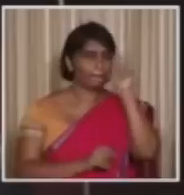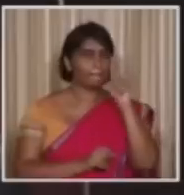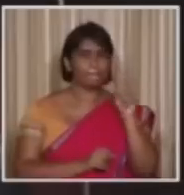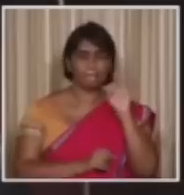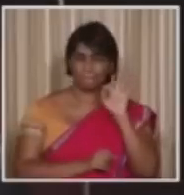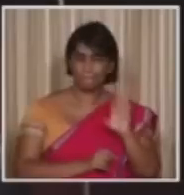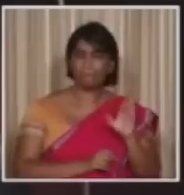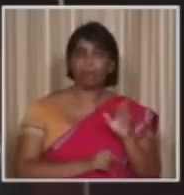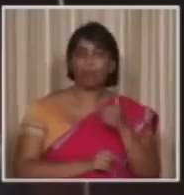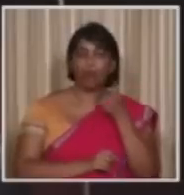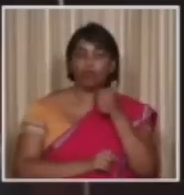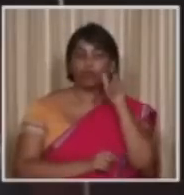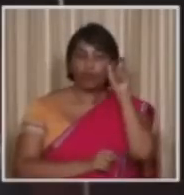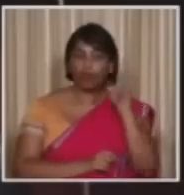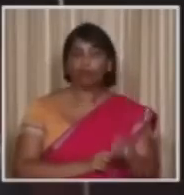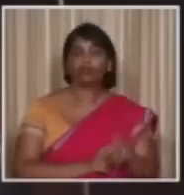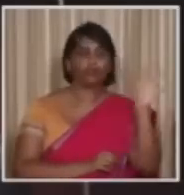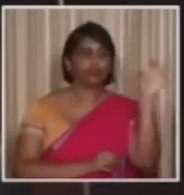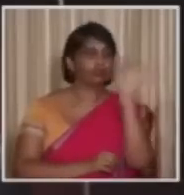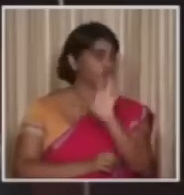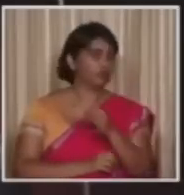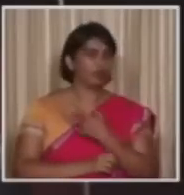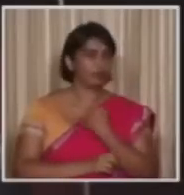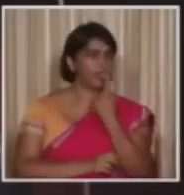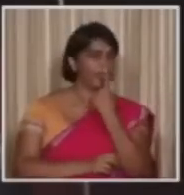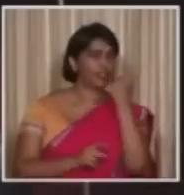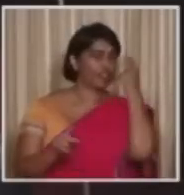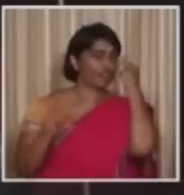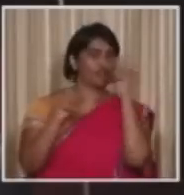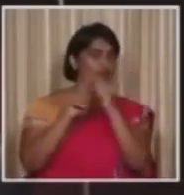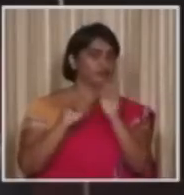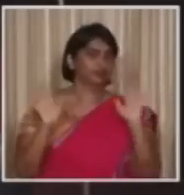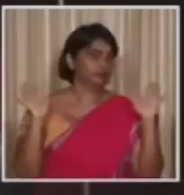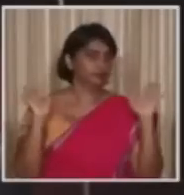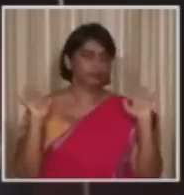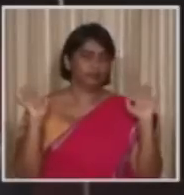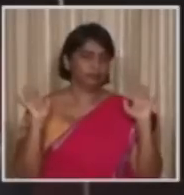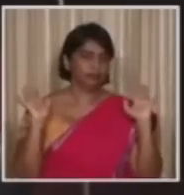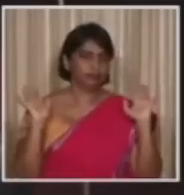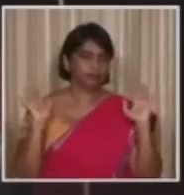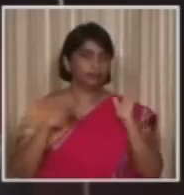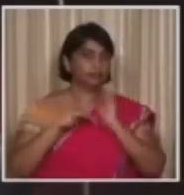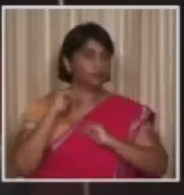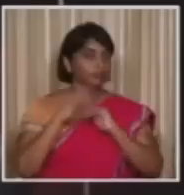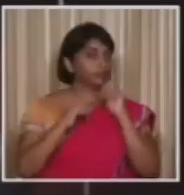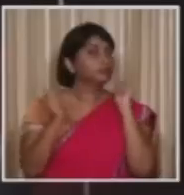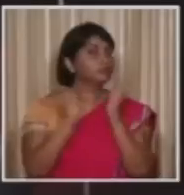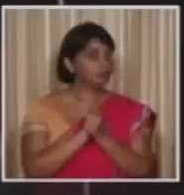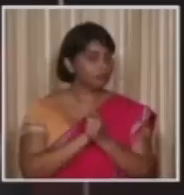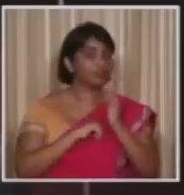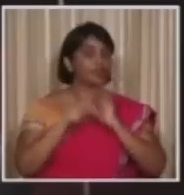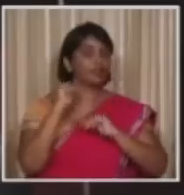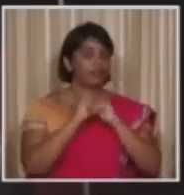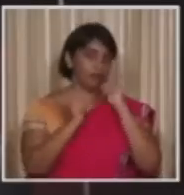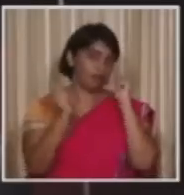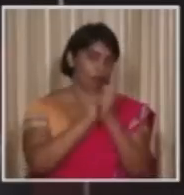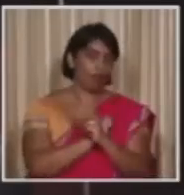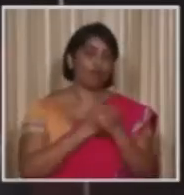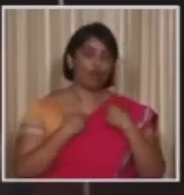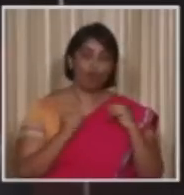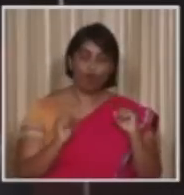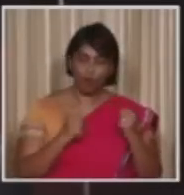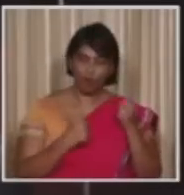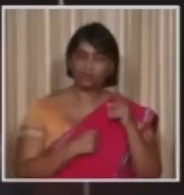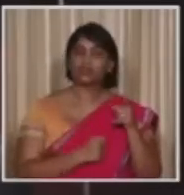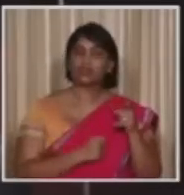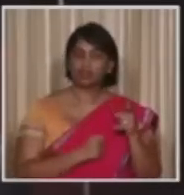තියෙනවා. හොඳම පුද්ගලයා පත් කරන්න ඕනේ. අපි මේක පුද්ගලෙක් වෙනුවෙන් පෙනී හිටින්නේ නැහැ. සිස්ටම් චේන්ජ් එක කිව්වේ. මේ සිස්ටම් එක මාරු කරන්නයි මේ වෑයම්